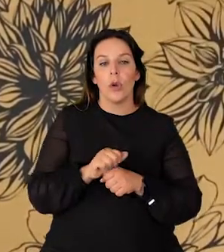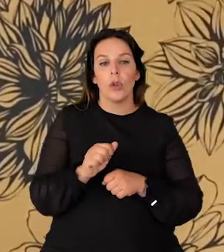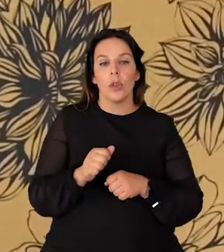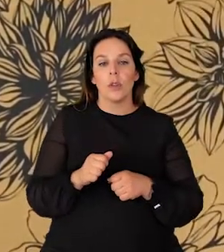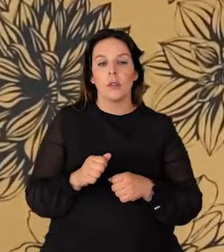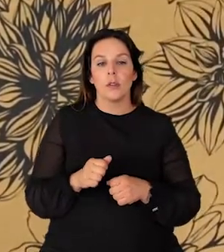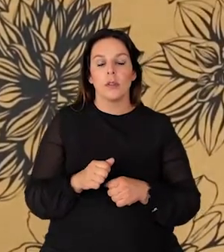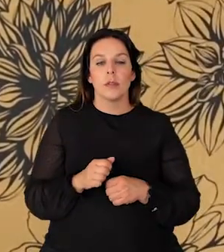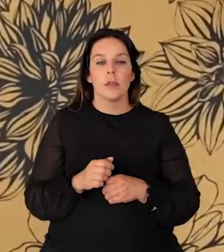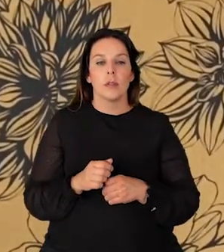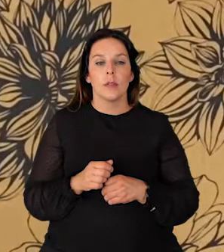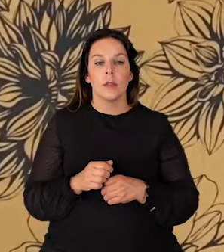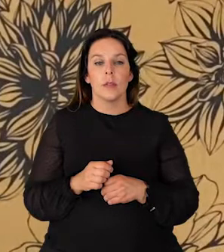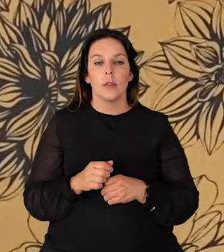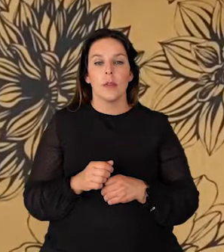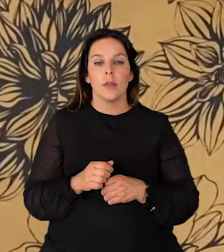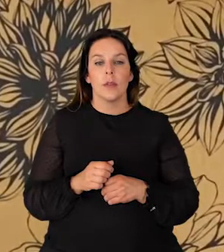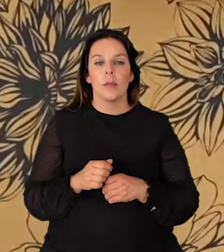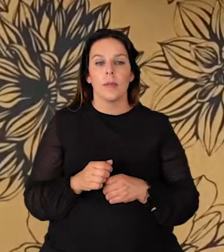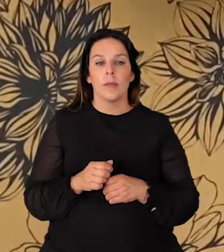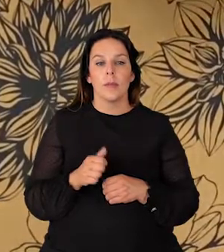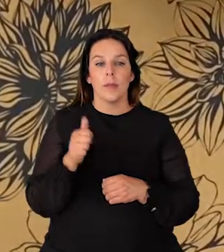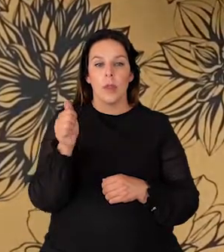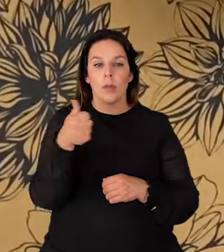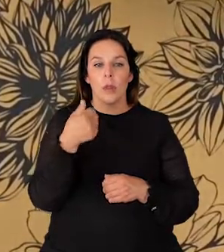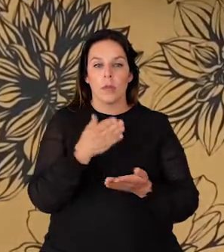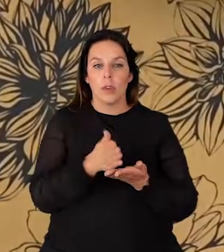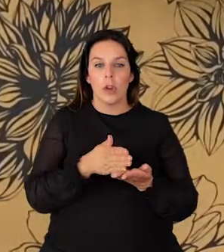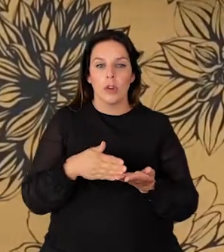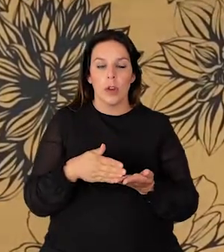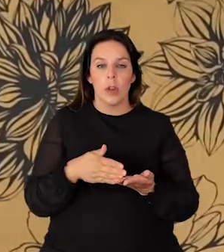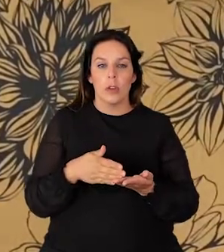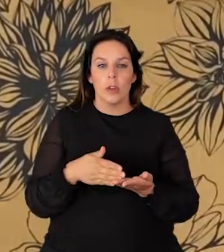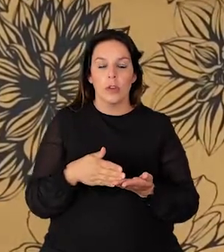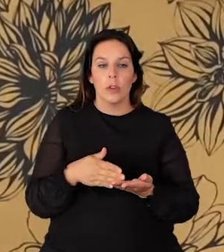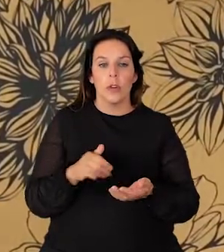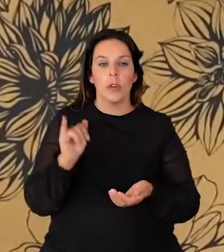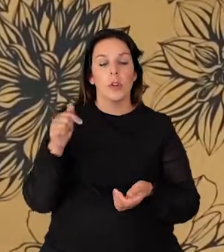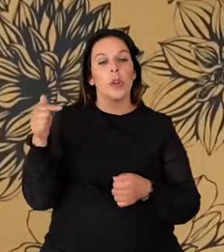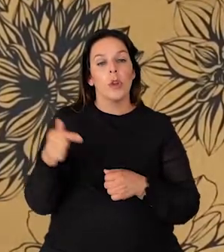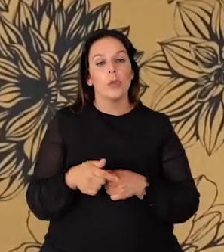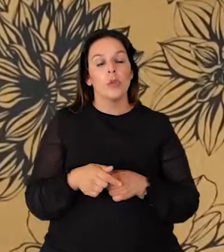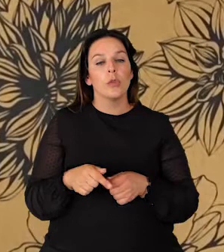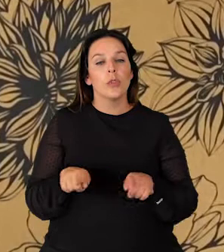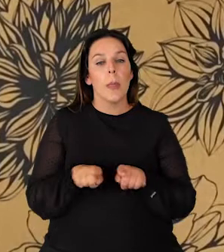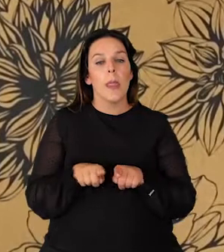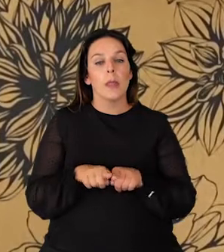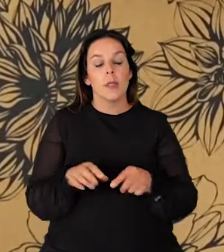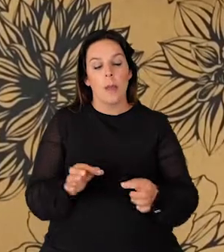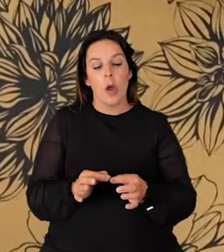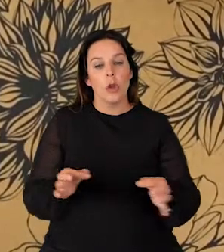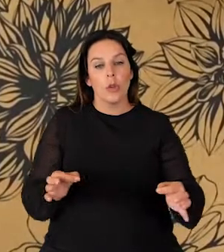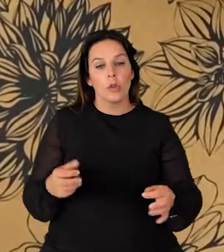ten okrąg, który powstaje po złączeniu papieru, był dokładnie taki sam jak te kółeczka,